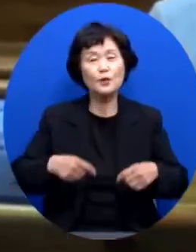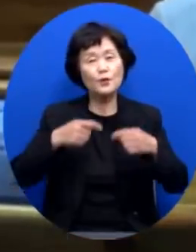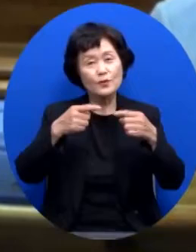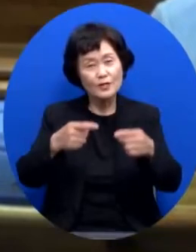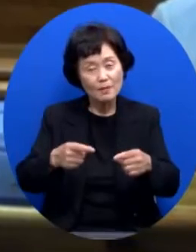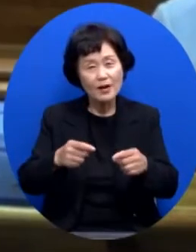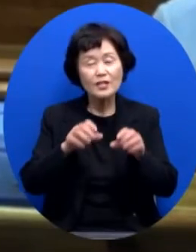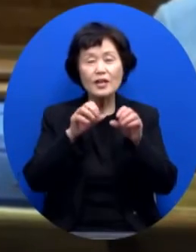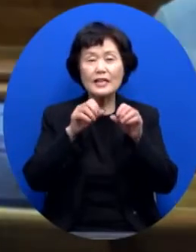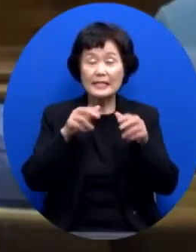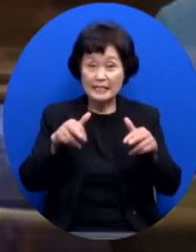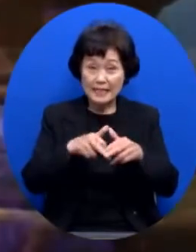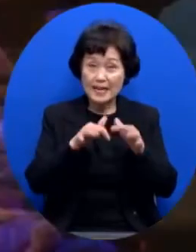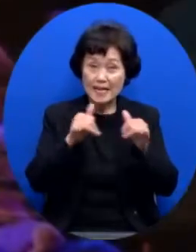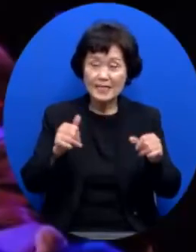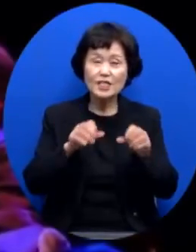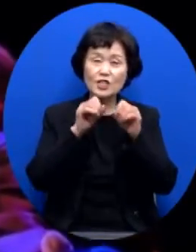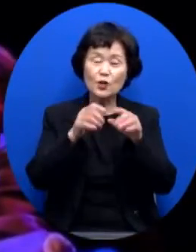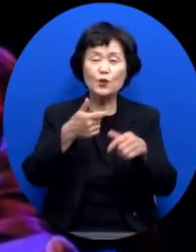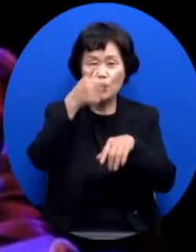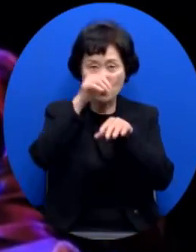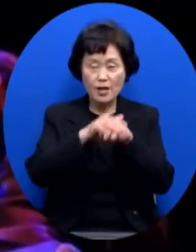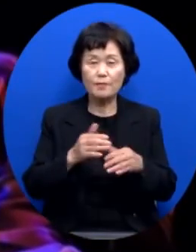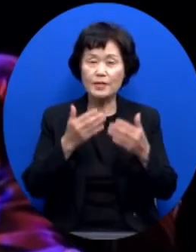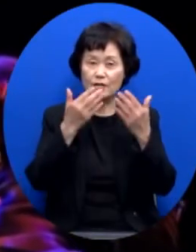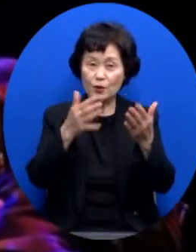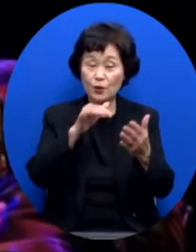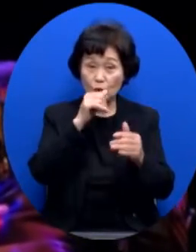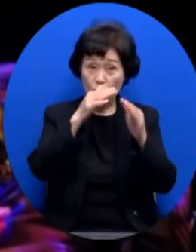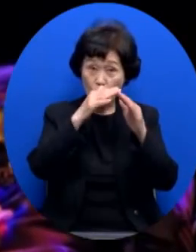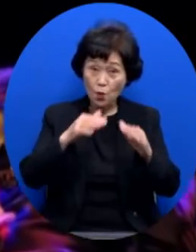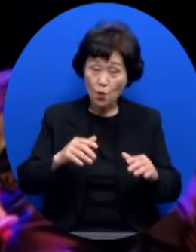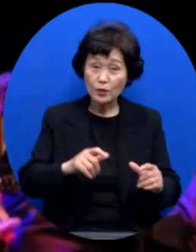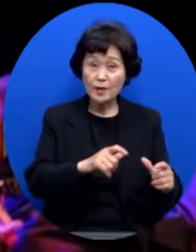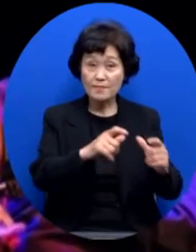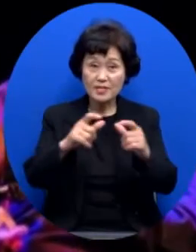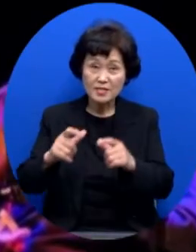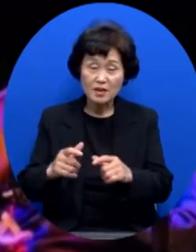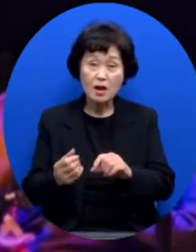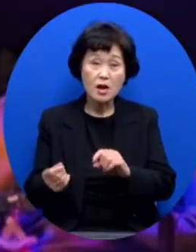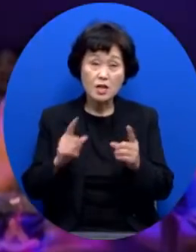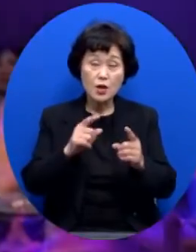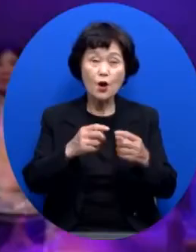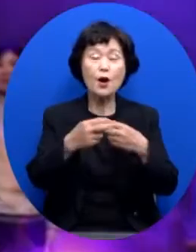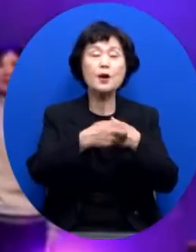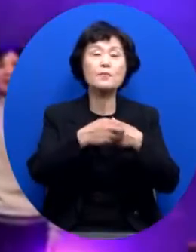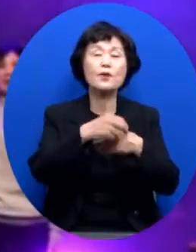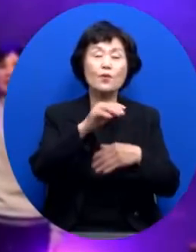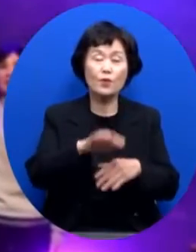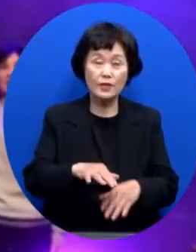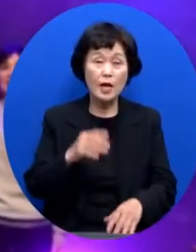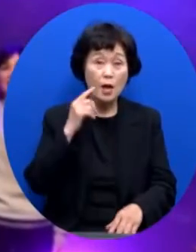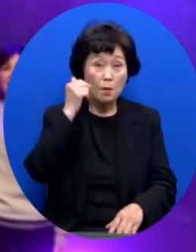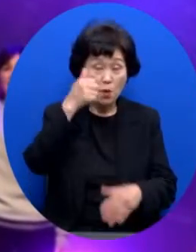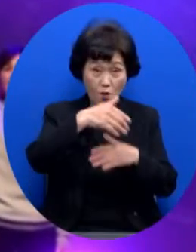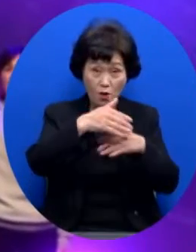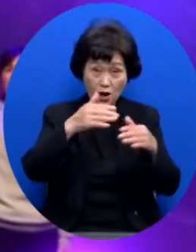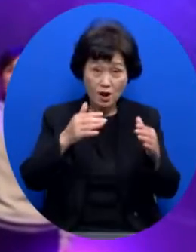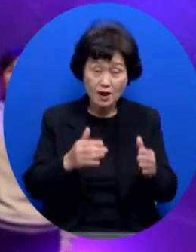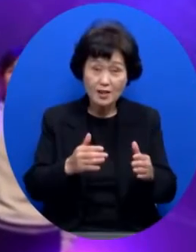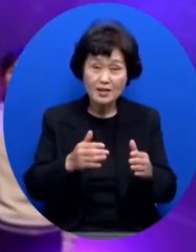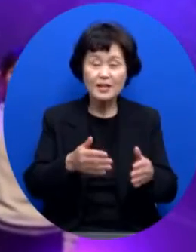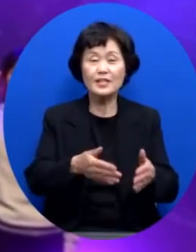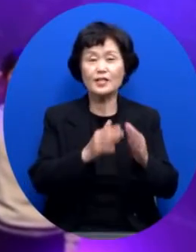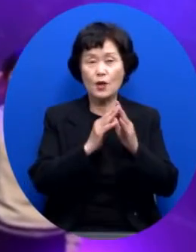선교 예배를 진행하고 있고 또 호남권역 재활병원의 원목실을 운영하면서 복음에